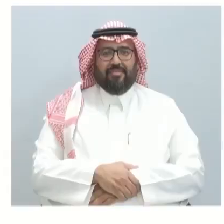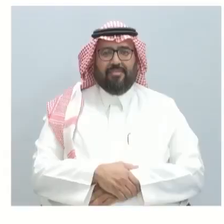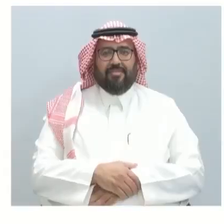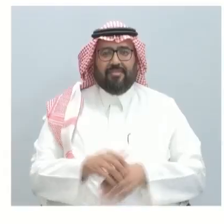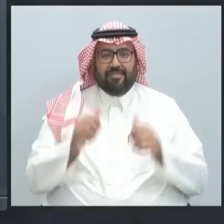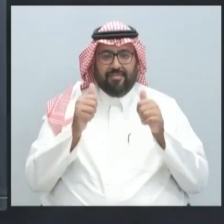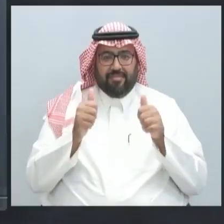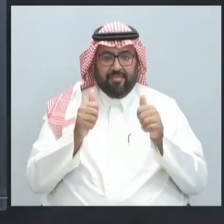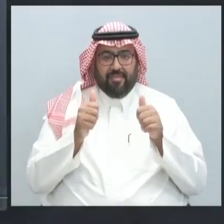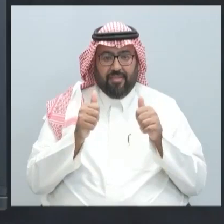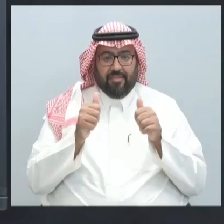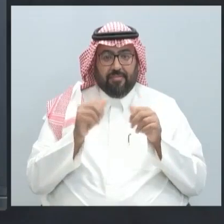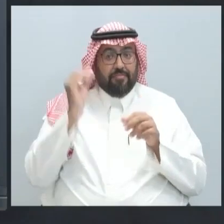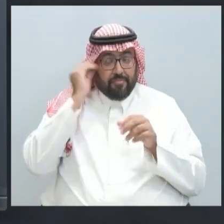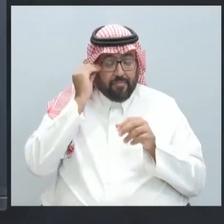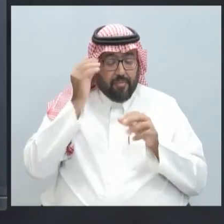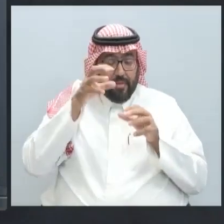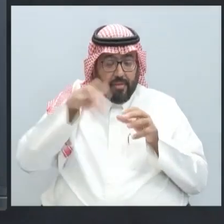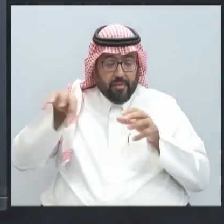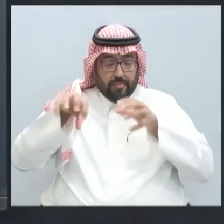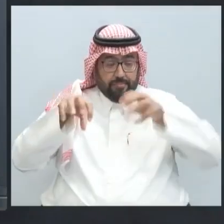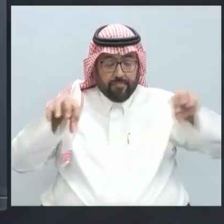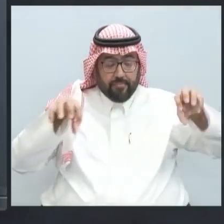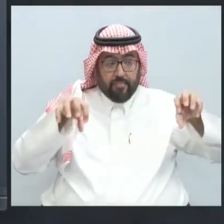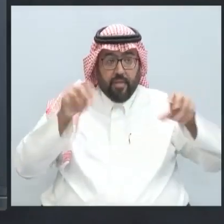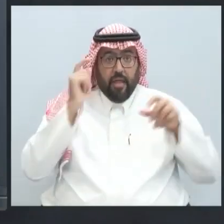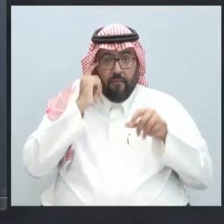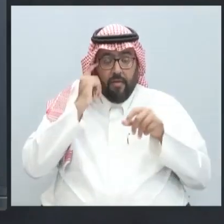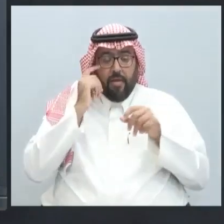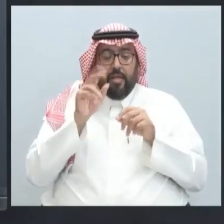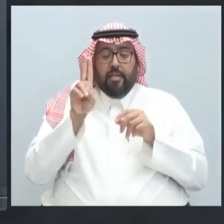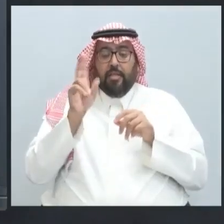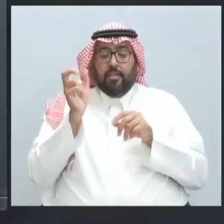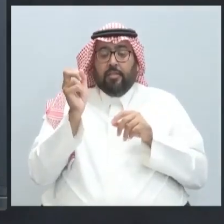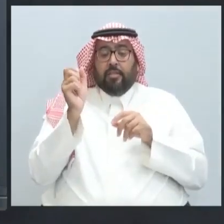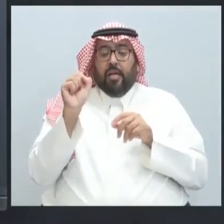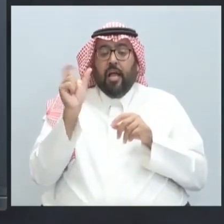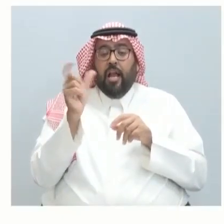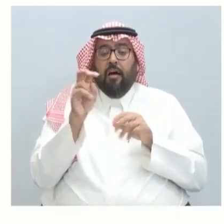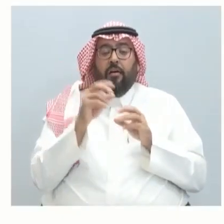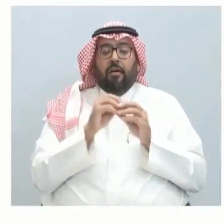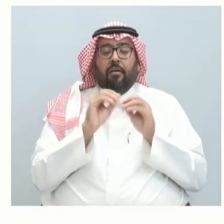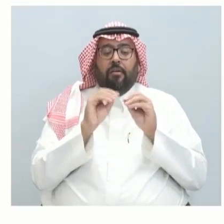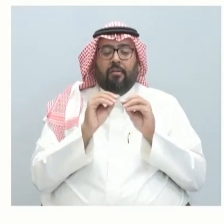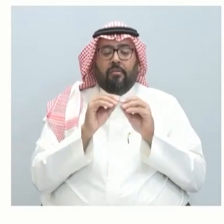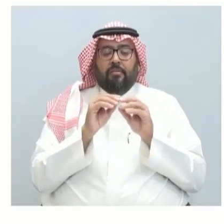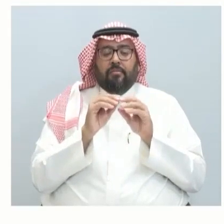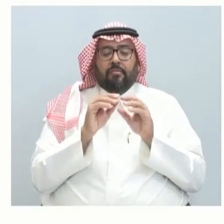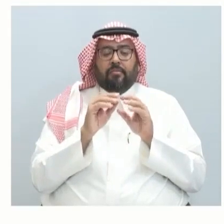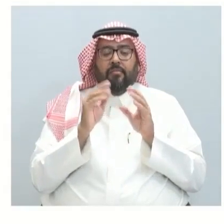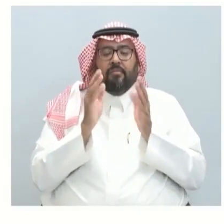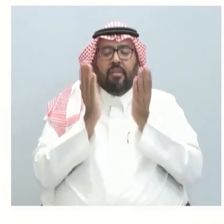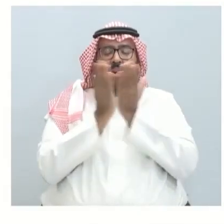ها يا مبدعين هل استطعتم ان تصنفها بارك الله فيكم اذا ابنائي وبناتي سننتقل وايا الى